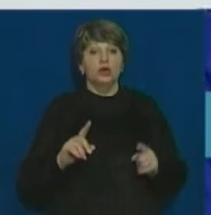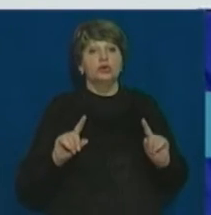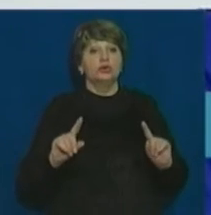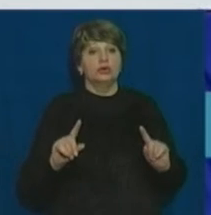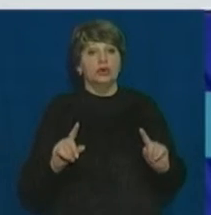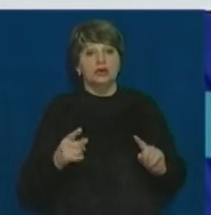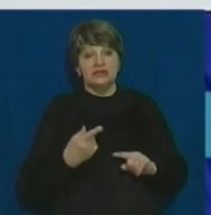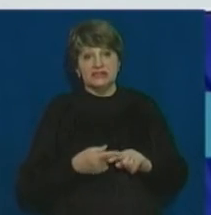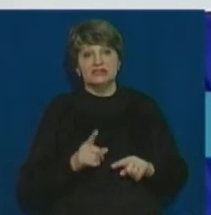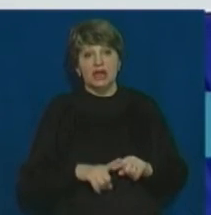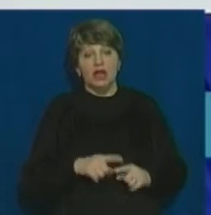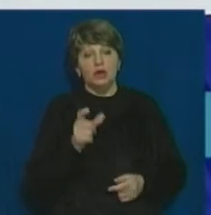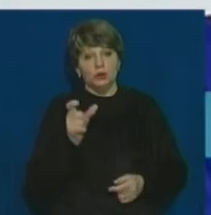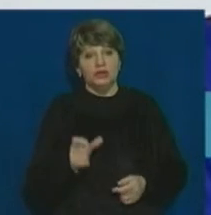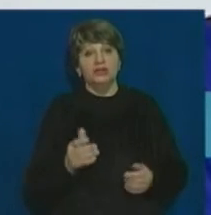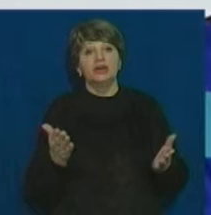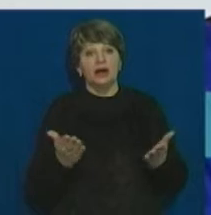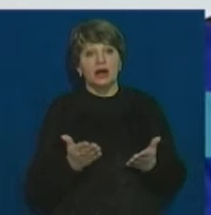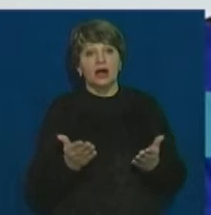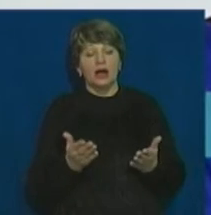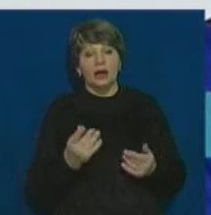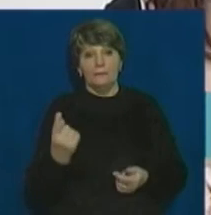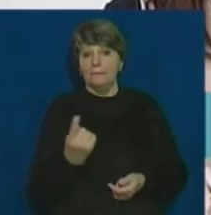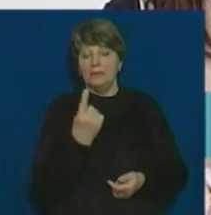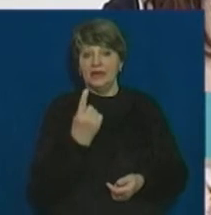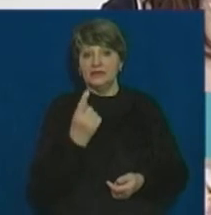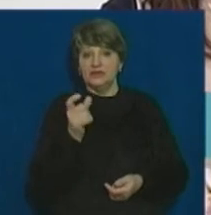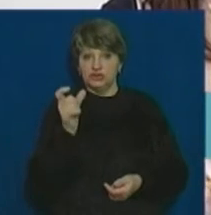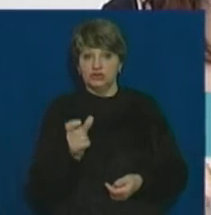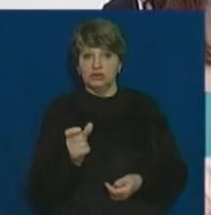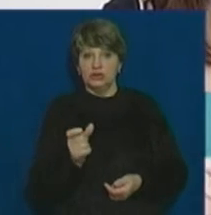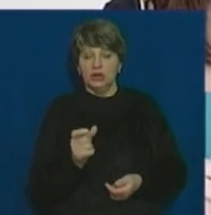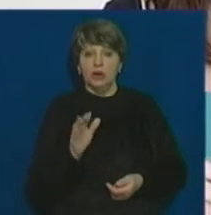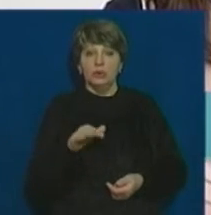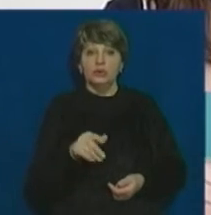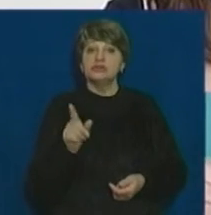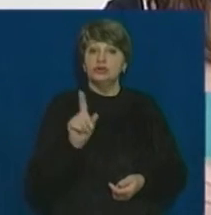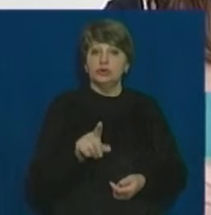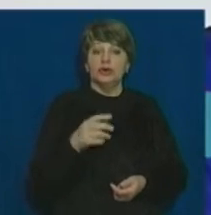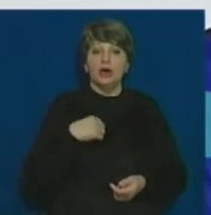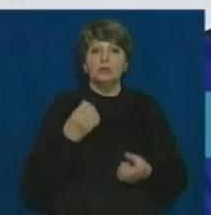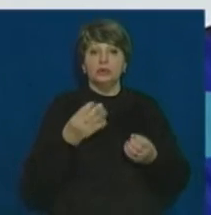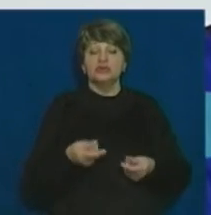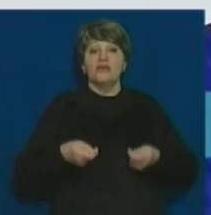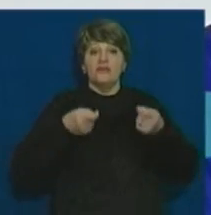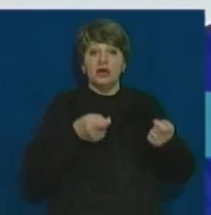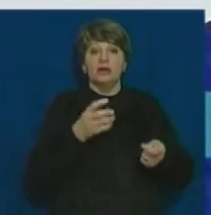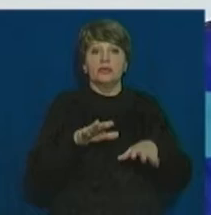ну, реально, якби це людина, яка комунікує, це саме перше було, що я зробила після того, як це виїхала на місце з ним,